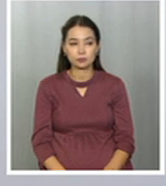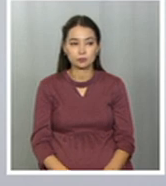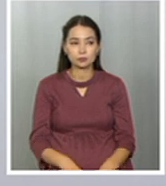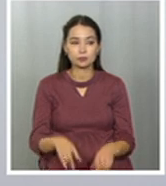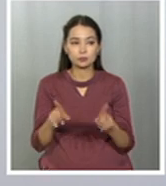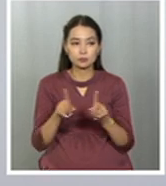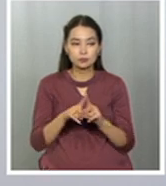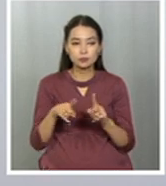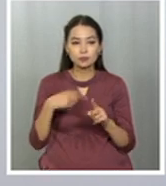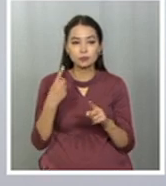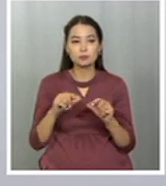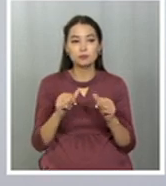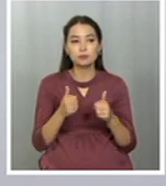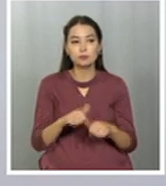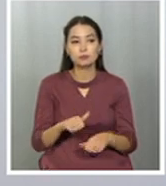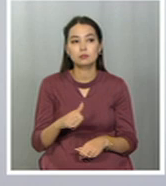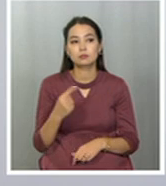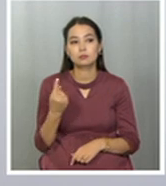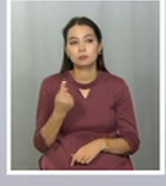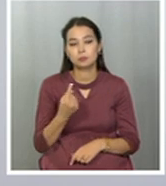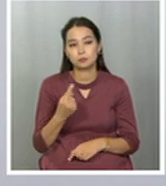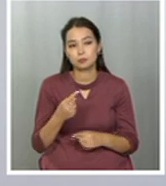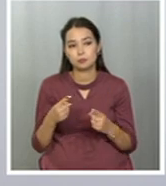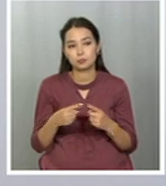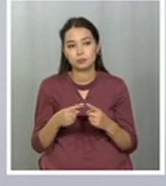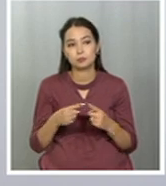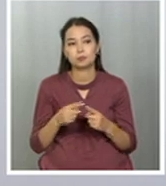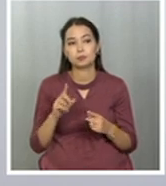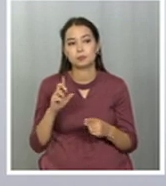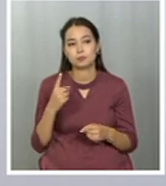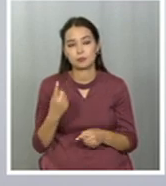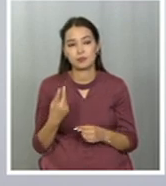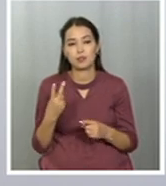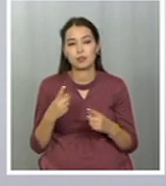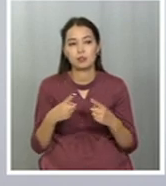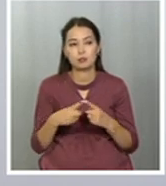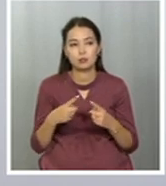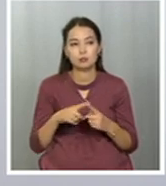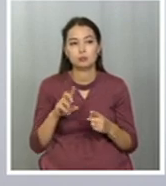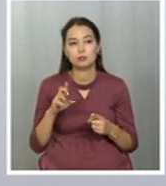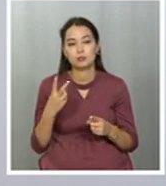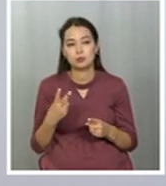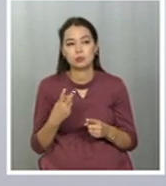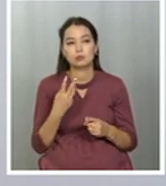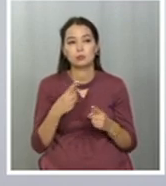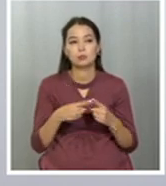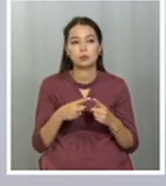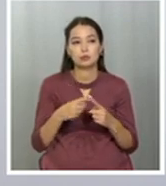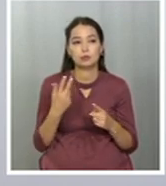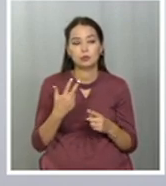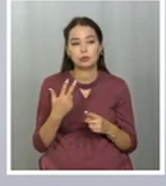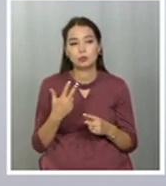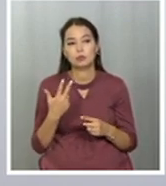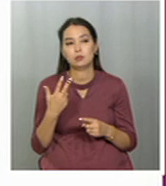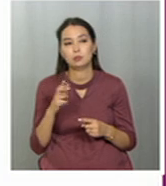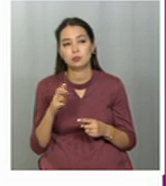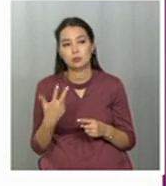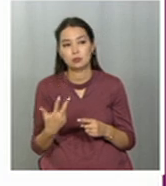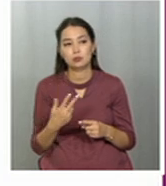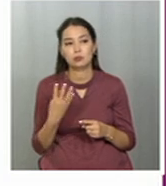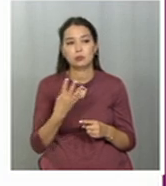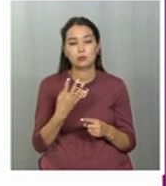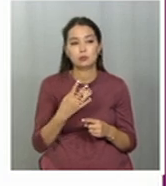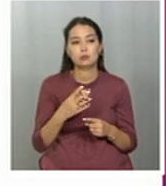жазайық. Яғни бірінші бұрышты B1, екінші бұрышты B2, үшінші бұрышты B3, төртінші бұрышты B4